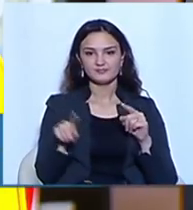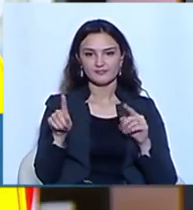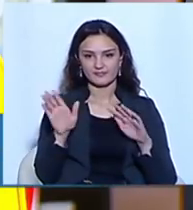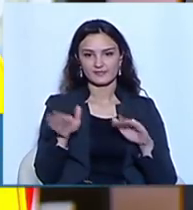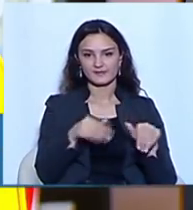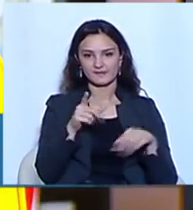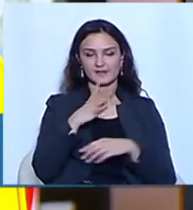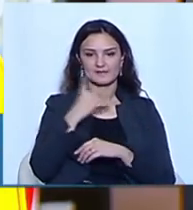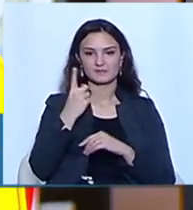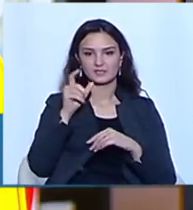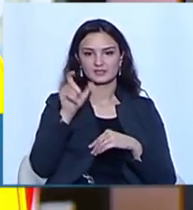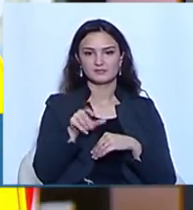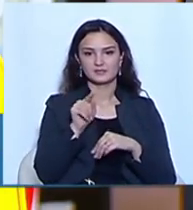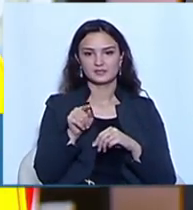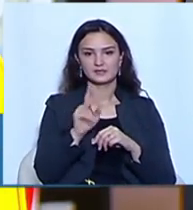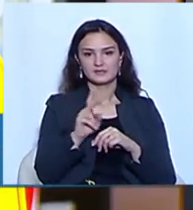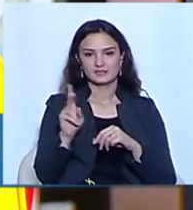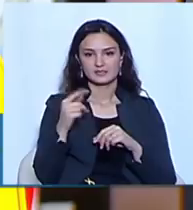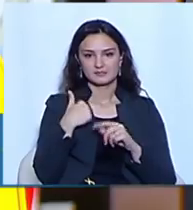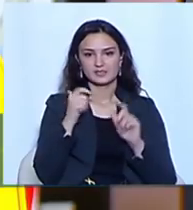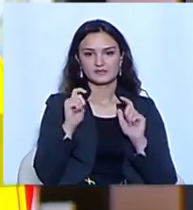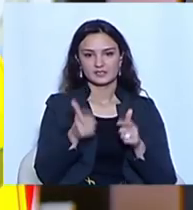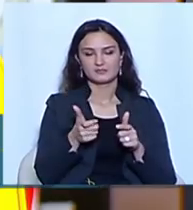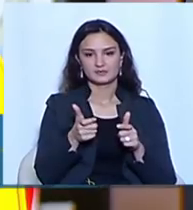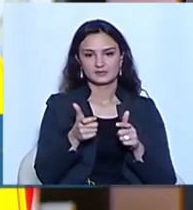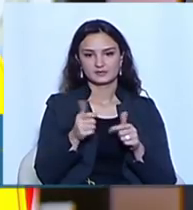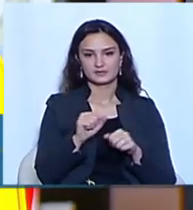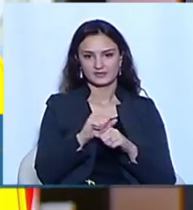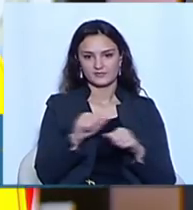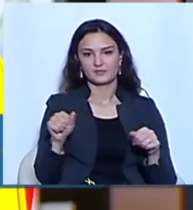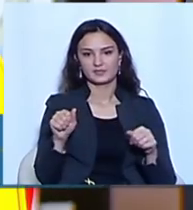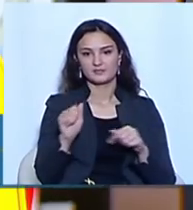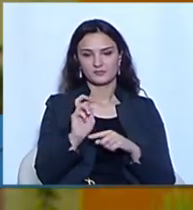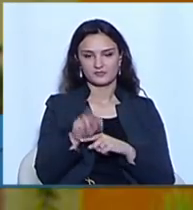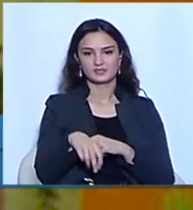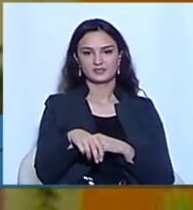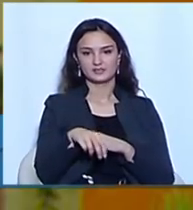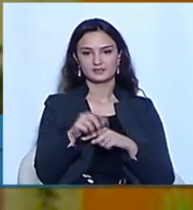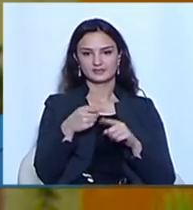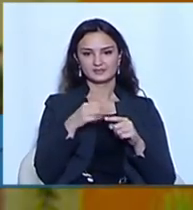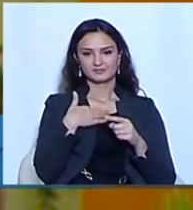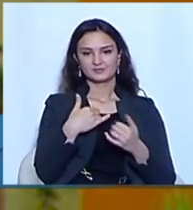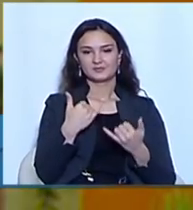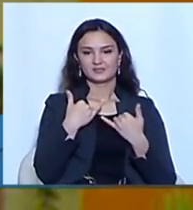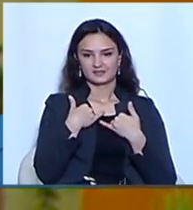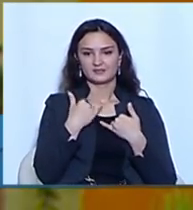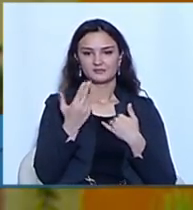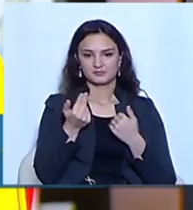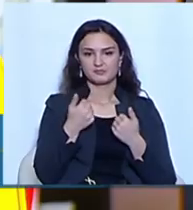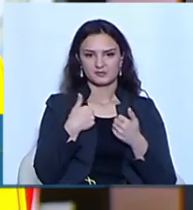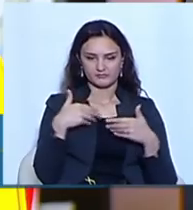მართლაც თქვენ იყავით პირველი ადამიანი, ვისაც დავთანხმდი, გავბედე უბრალოდ. და როგორი პატივია ეს ჩემთვის? გამოვტყდები, მე